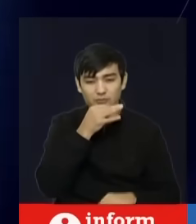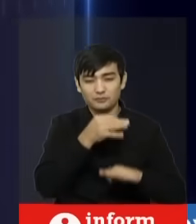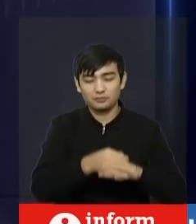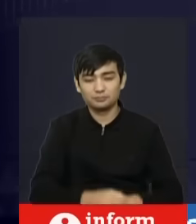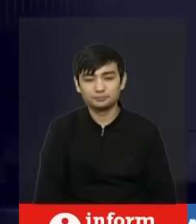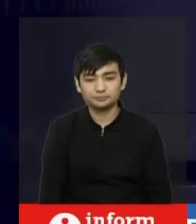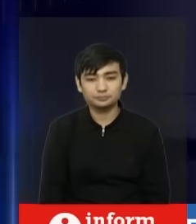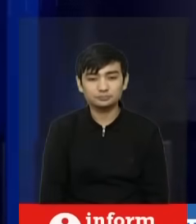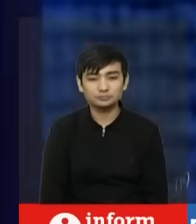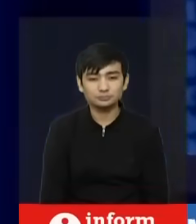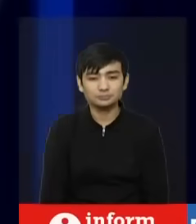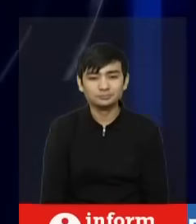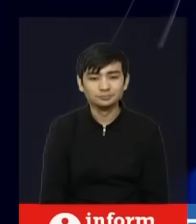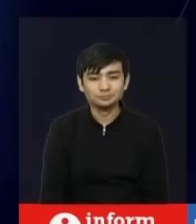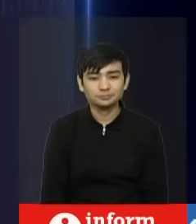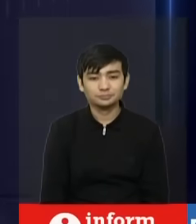болмақ.